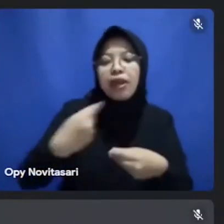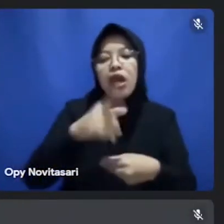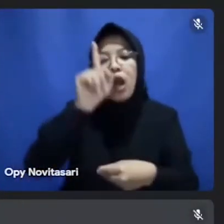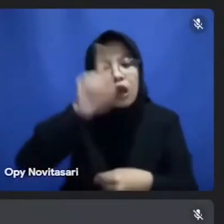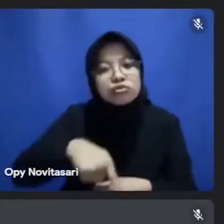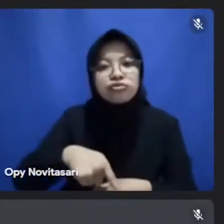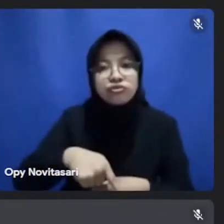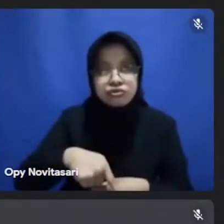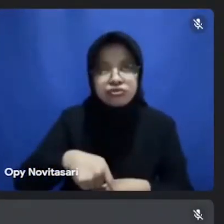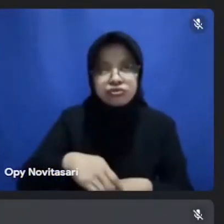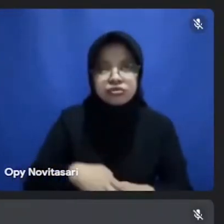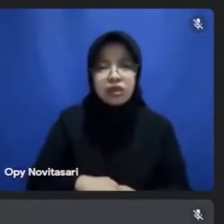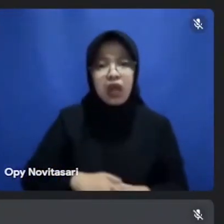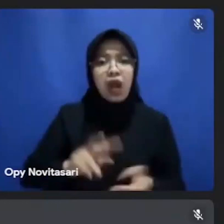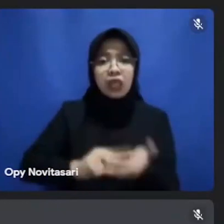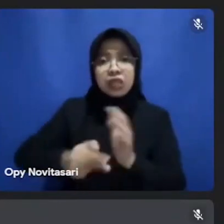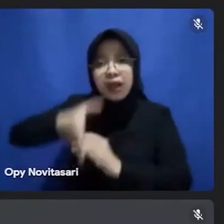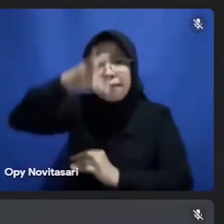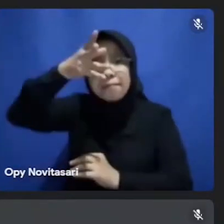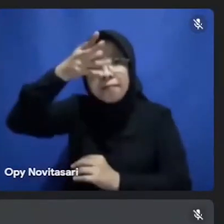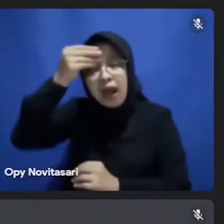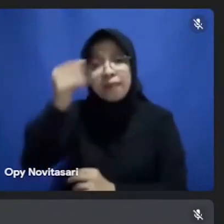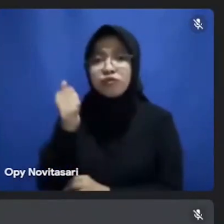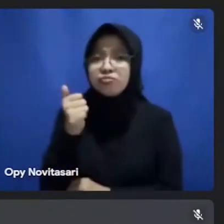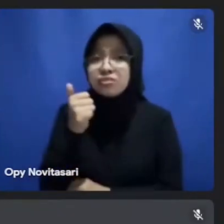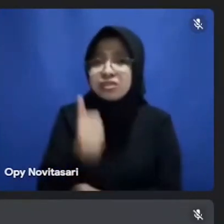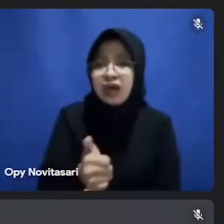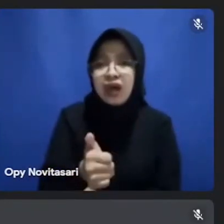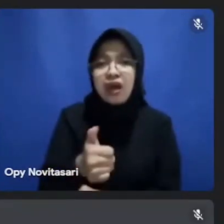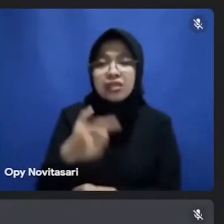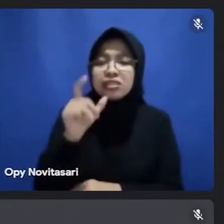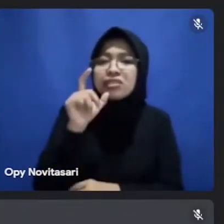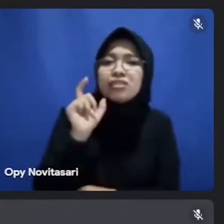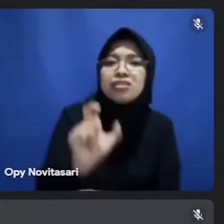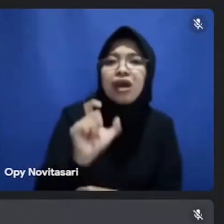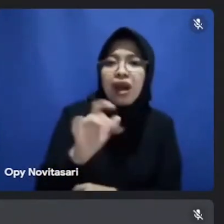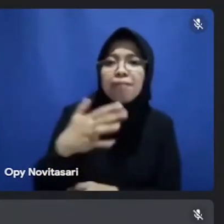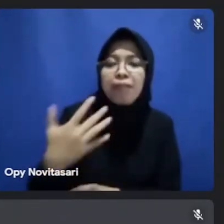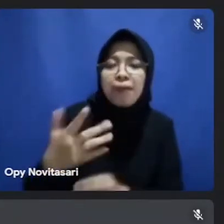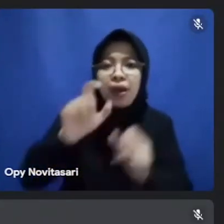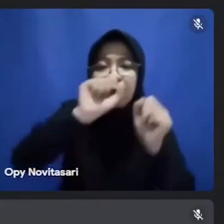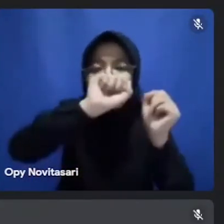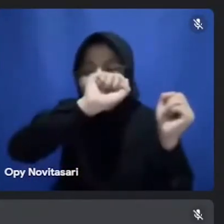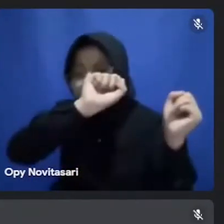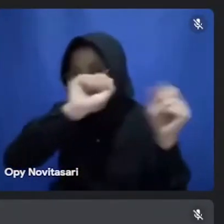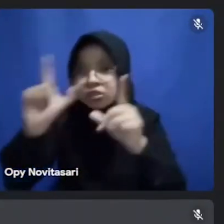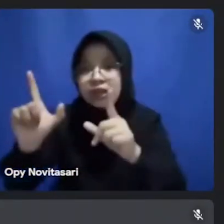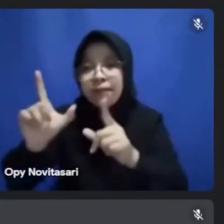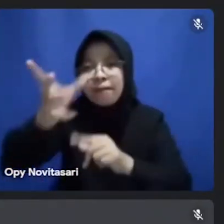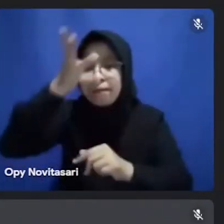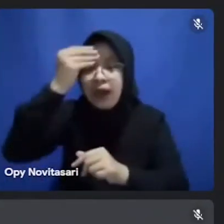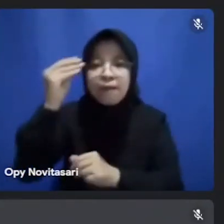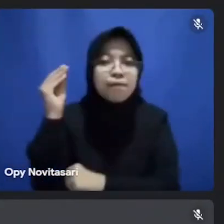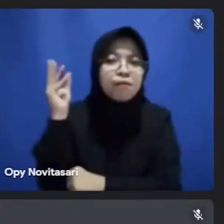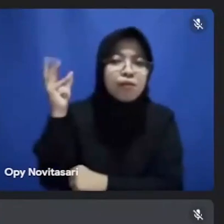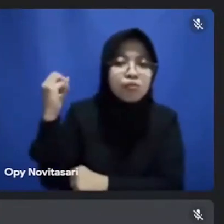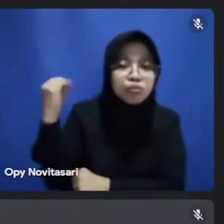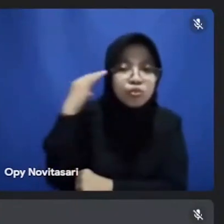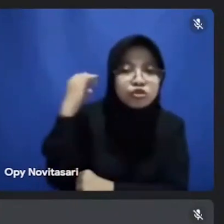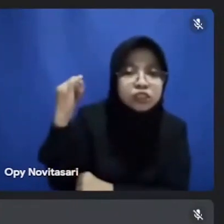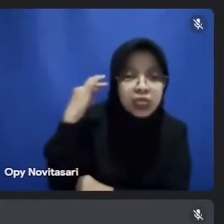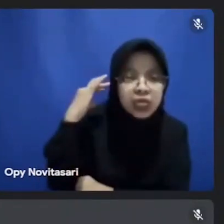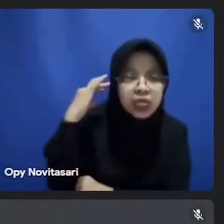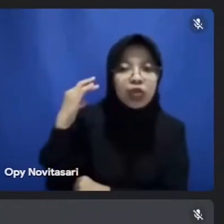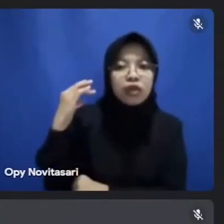bisa jadi paham tentang bagaimana konsep bunyi dan konsep musik itu